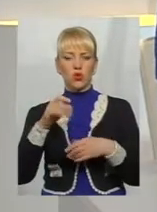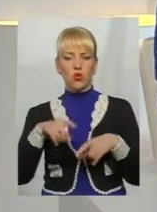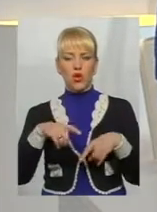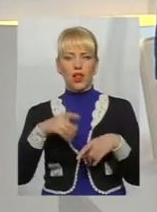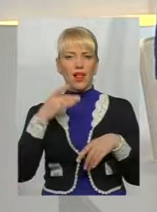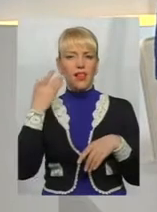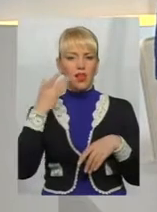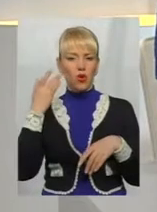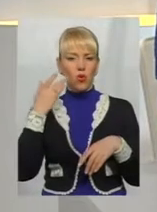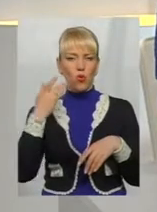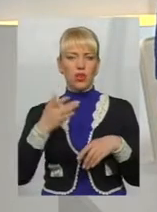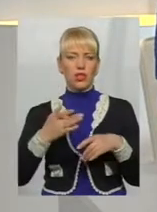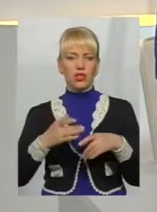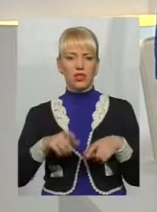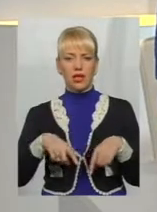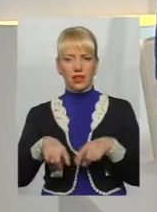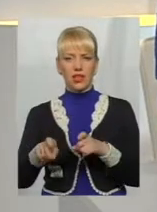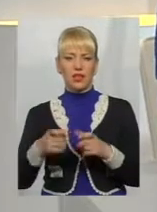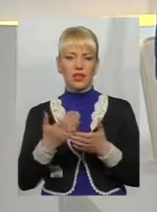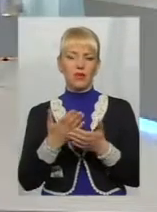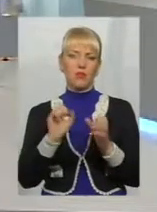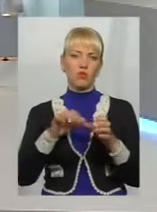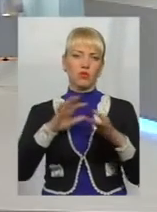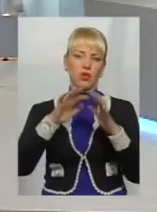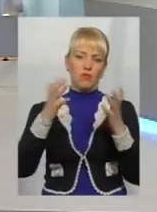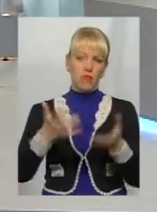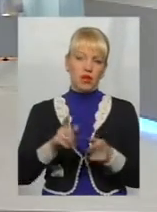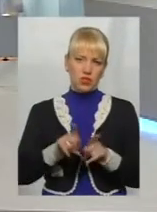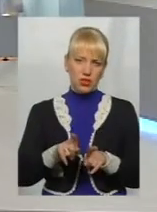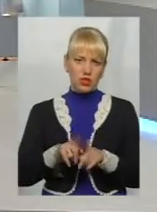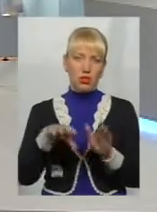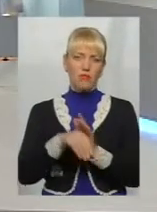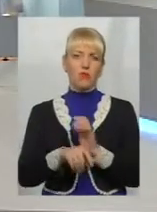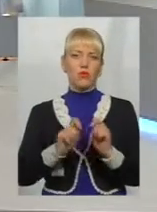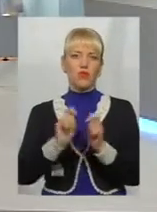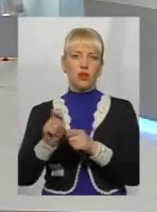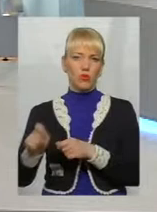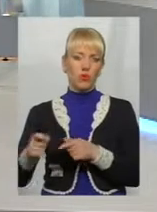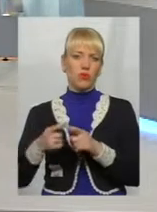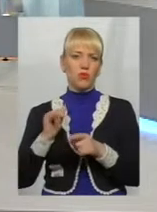там якісь тенісні ракетки, в такому плані. До речі, я вже відвідав не одну